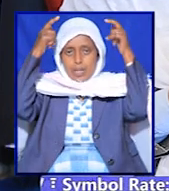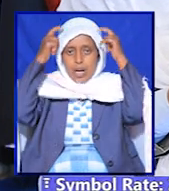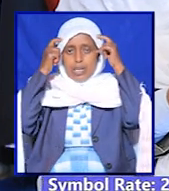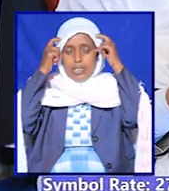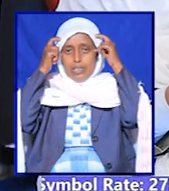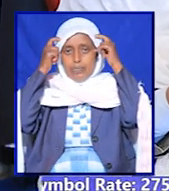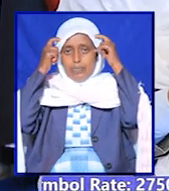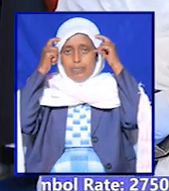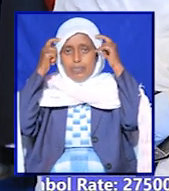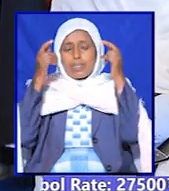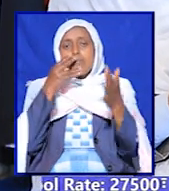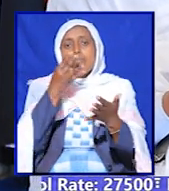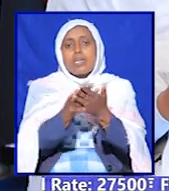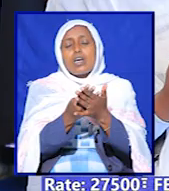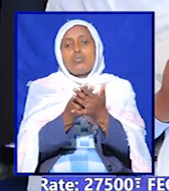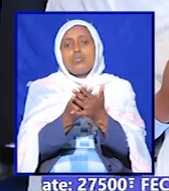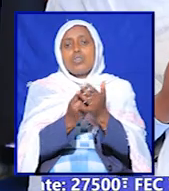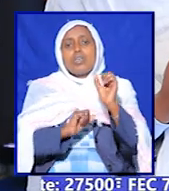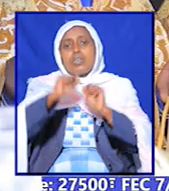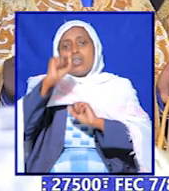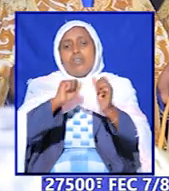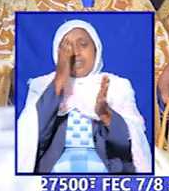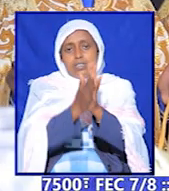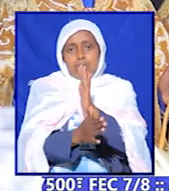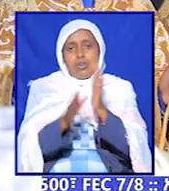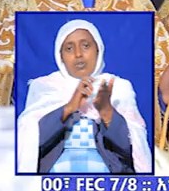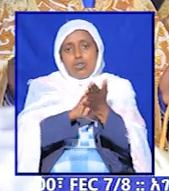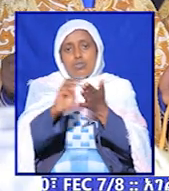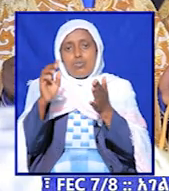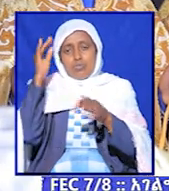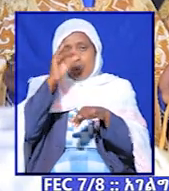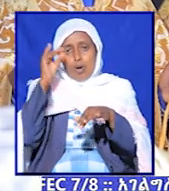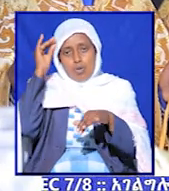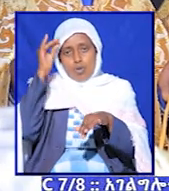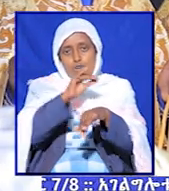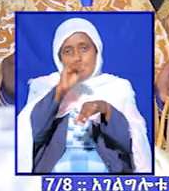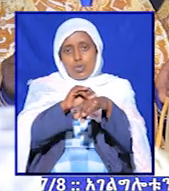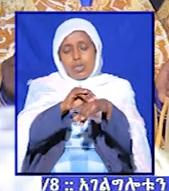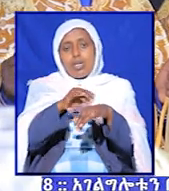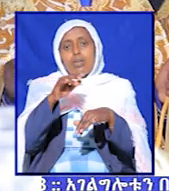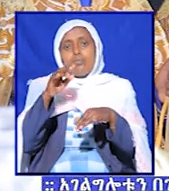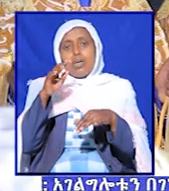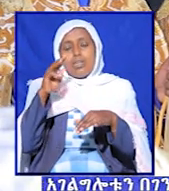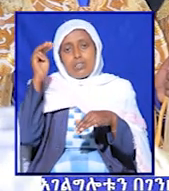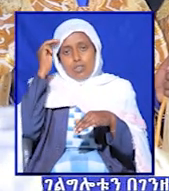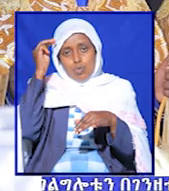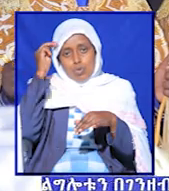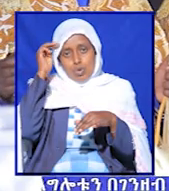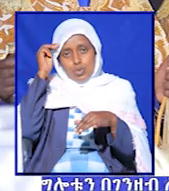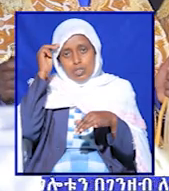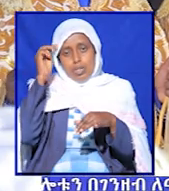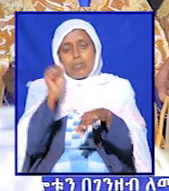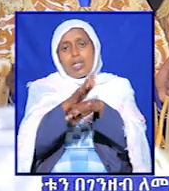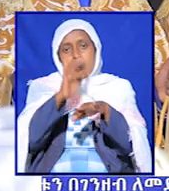አክሊል መልካም መንገድ ተጋድጃለሁ፣ ቅዱስ ጳውሎስ በጢሞቴዎስ መልእክቱ ላይ በጻፈው